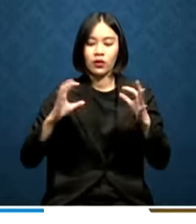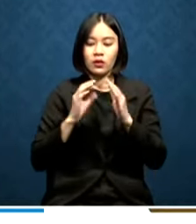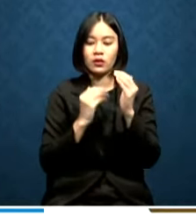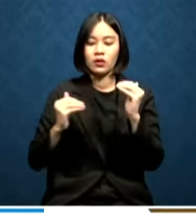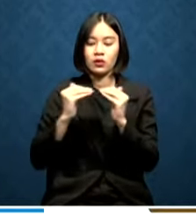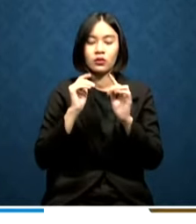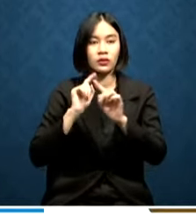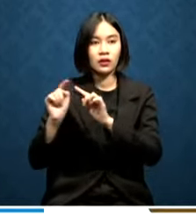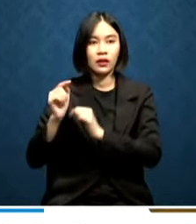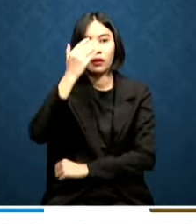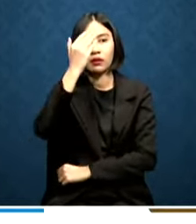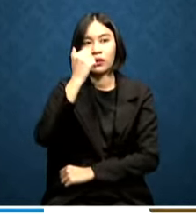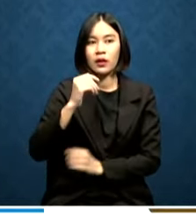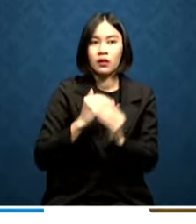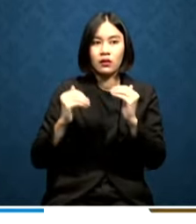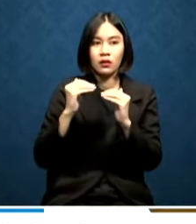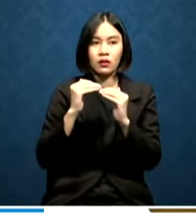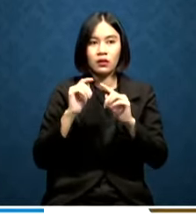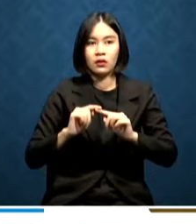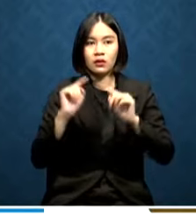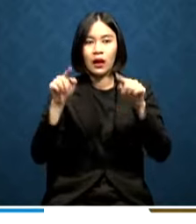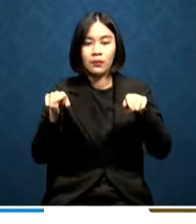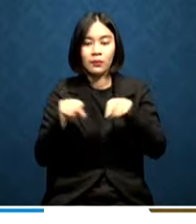านเสนอเมื่อกี้ว่าทำไมสิทธิเนี่ยมันจะต่าง